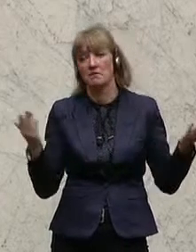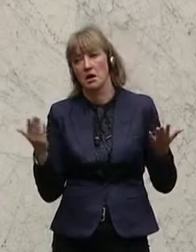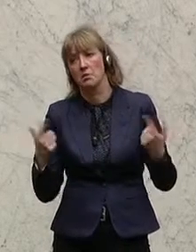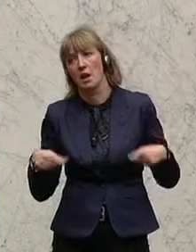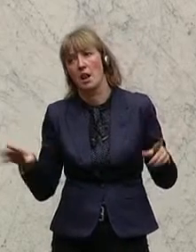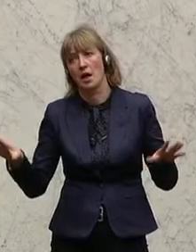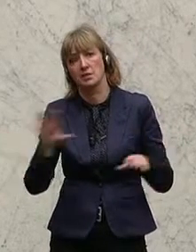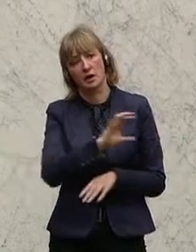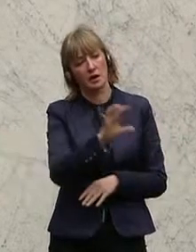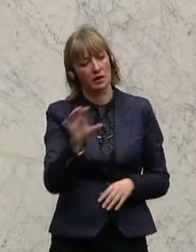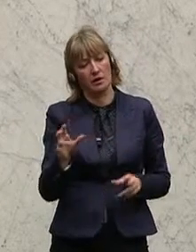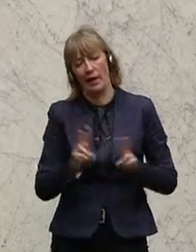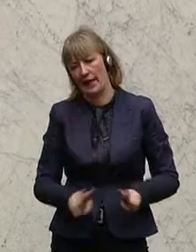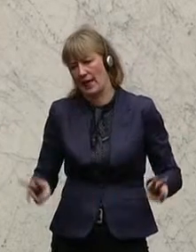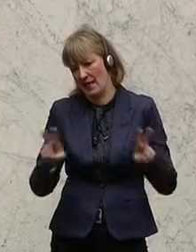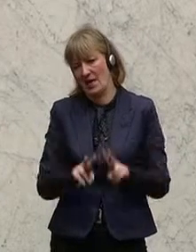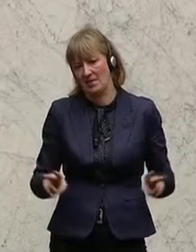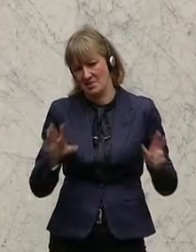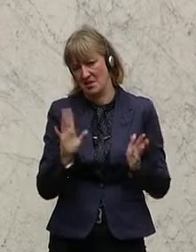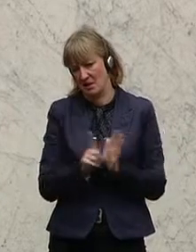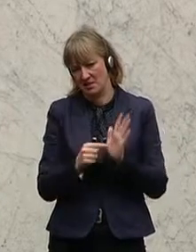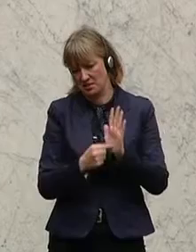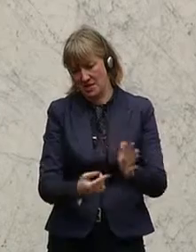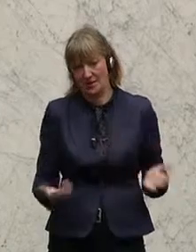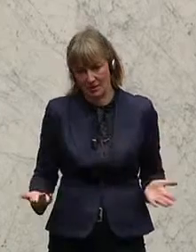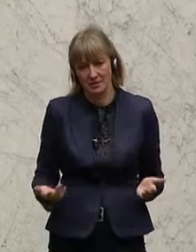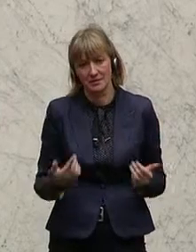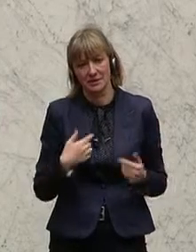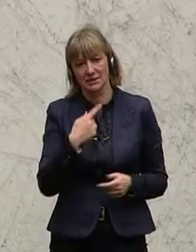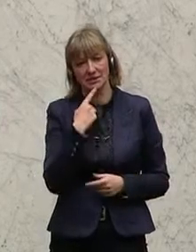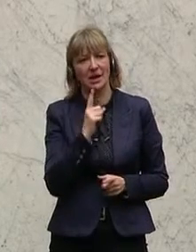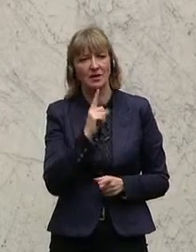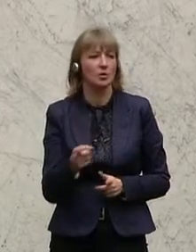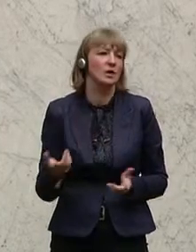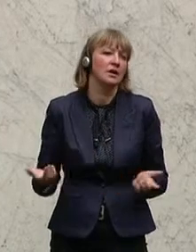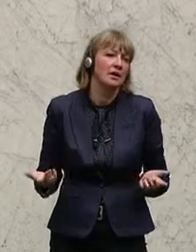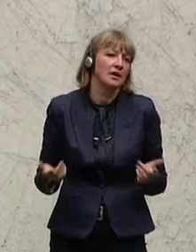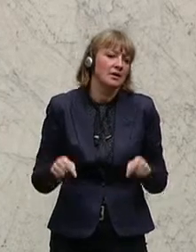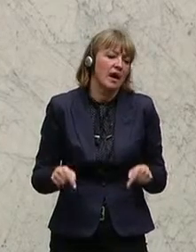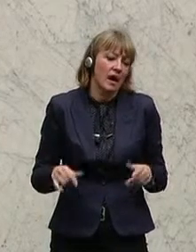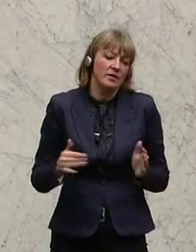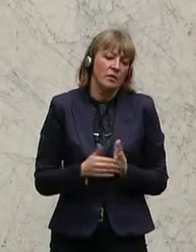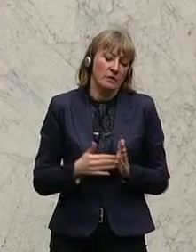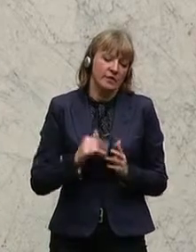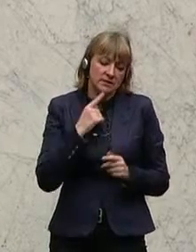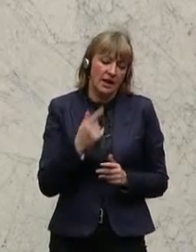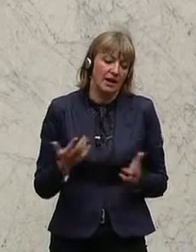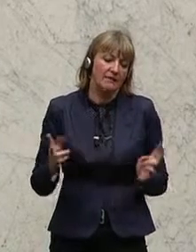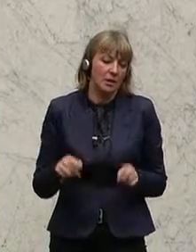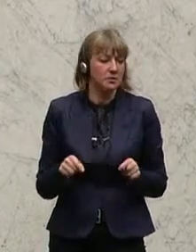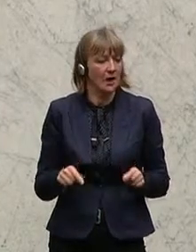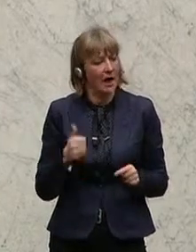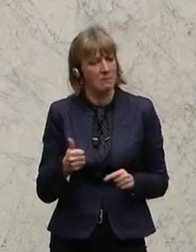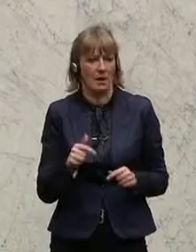vergleichbaren Ländern in dieser Region ähnlich auch darstellen. Und ich sage das nur hier, weil ich glaube, dass es notwendig ist, dass das auch